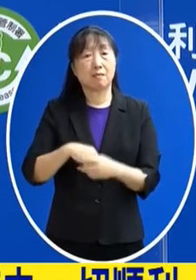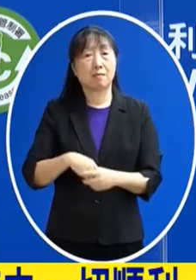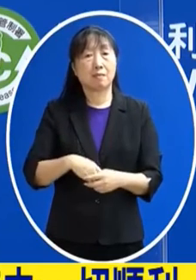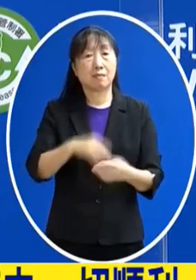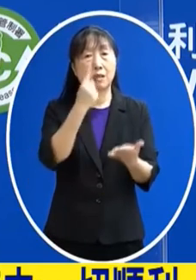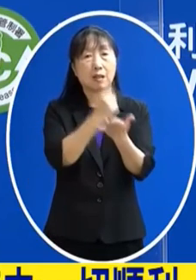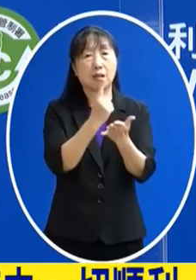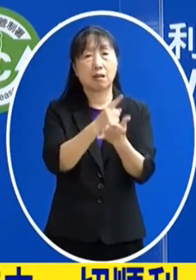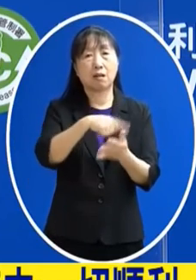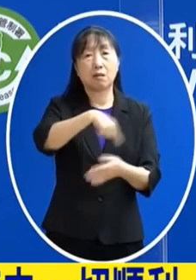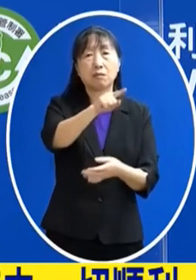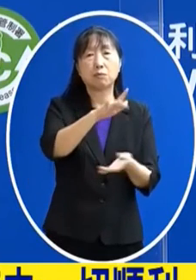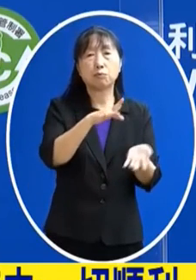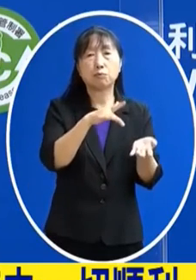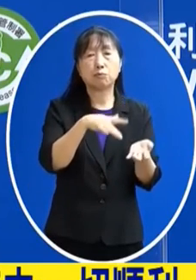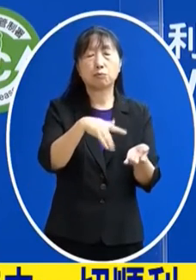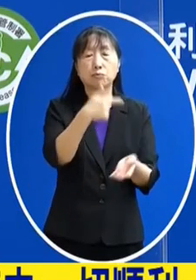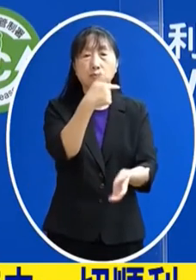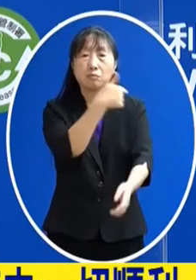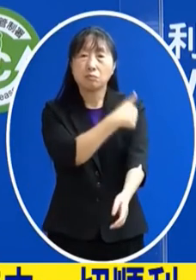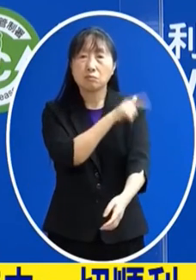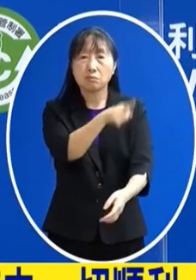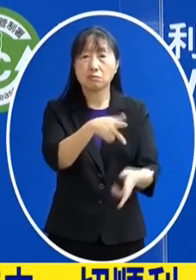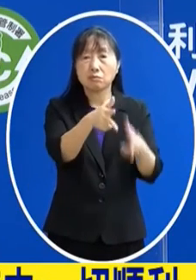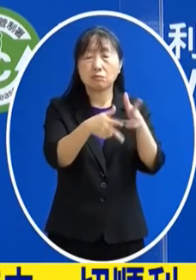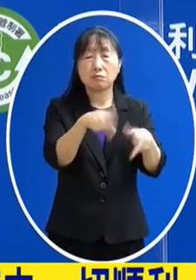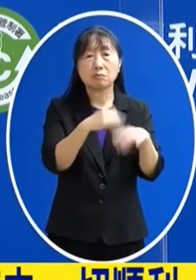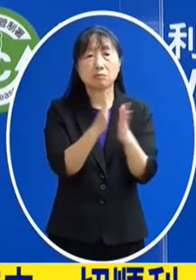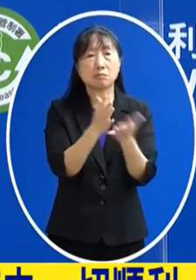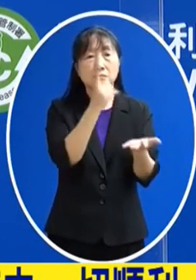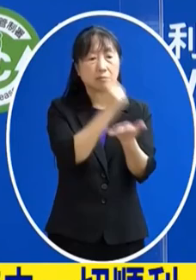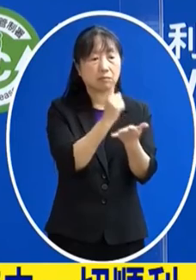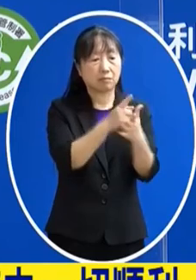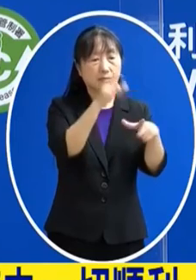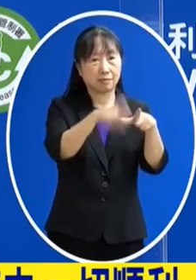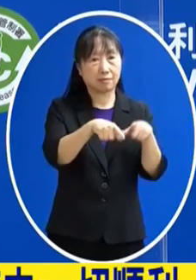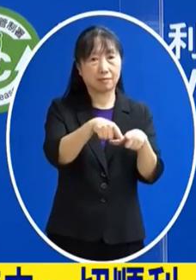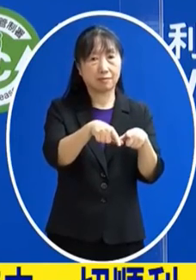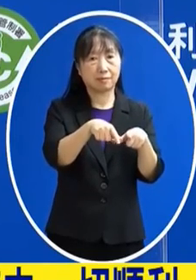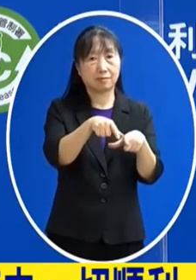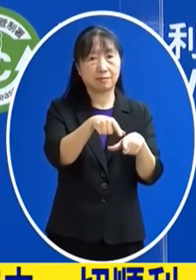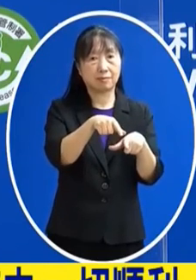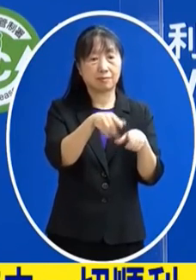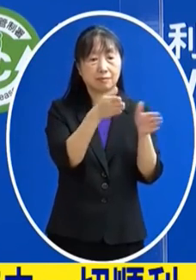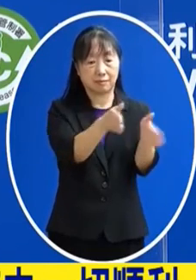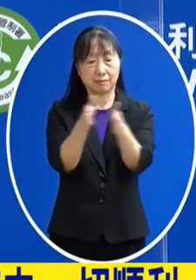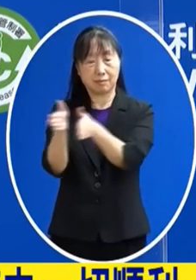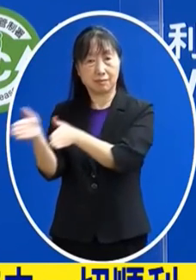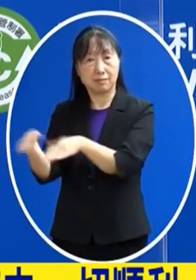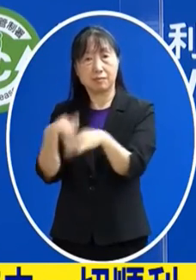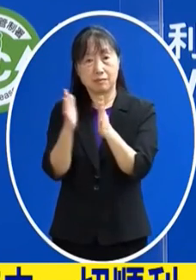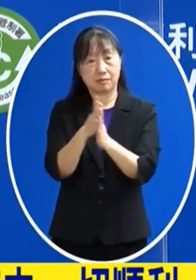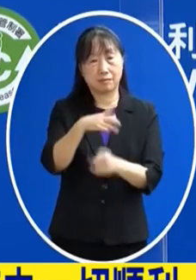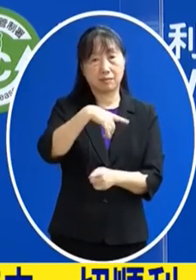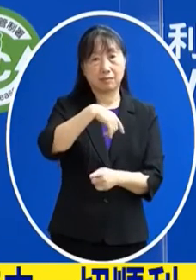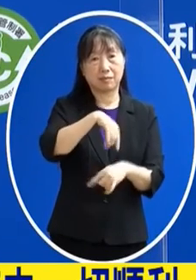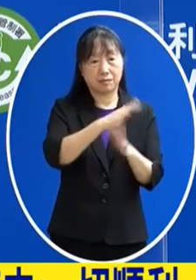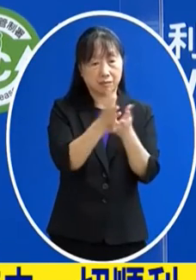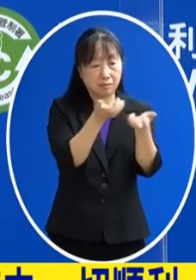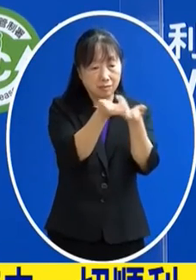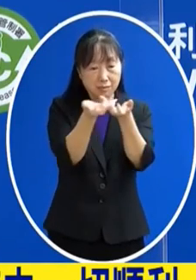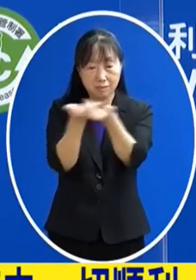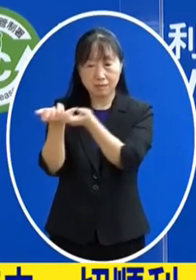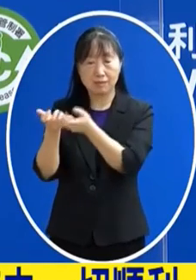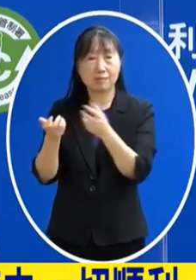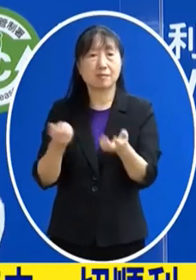个疫苗厂互通有无的时候啦，哈，每一家每一家的哈个别的量个别去做分配，所以